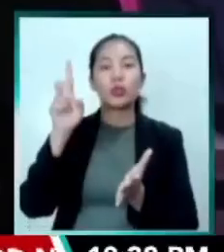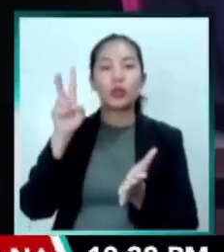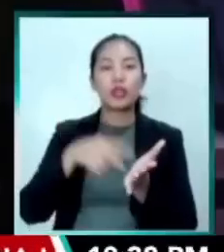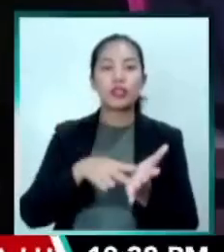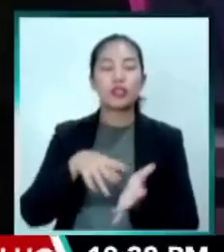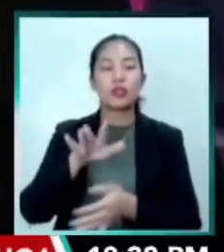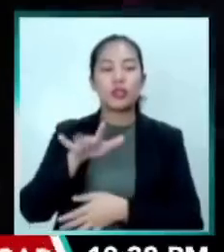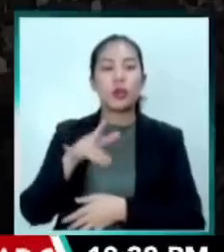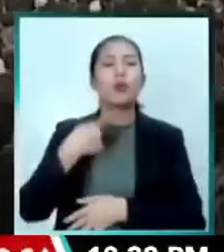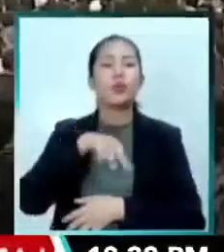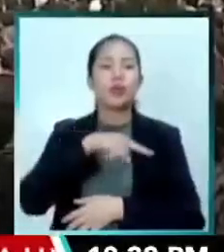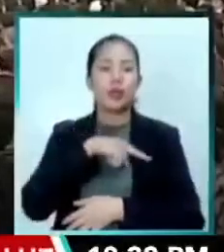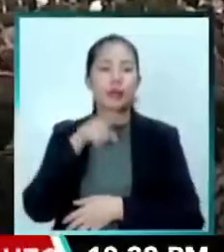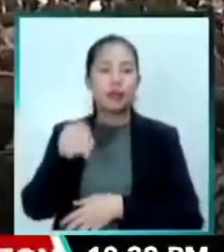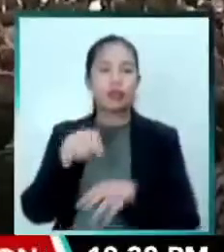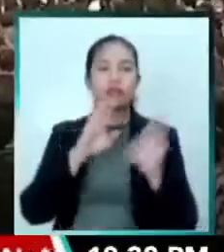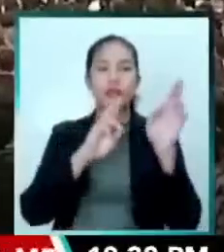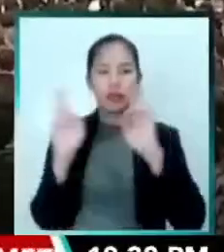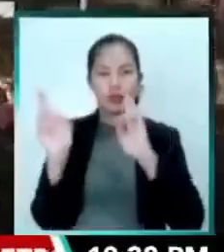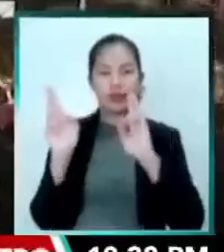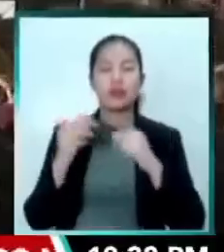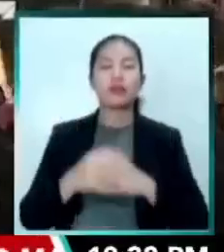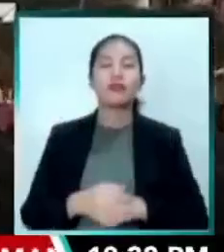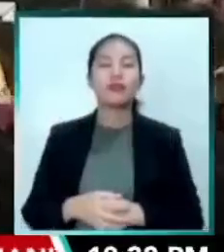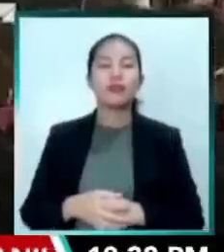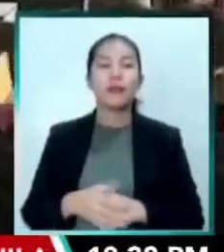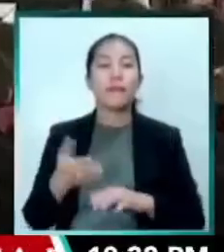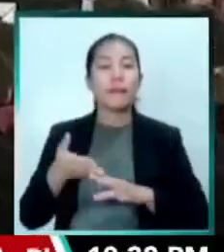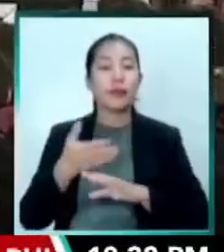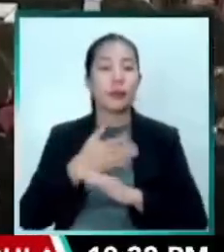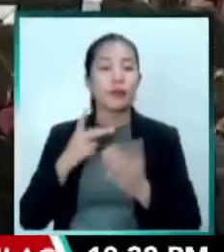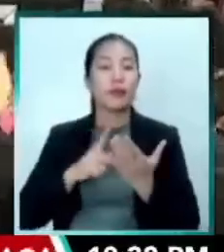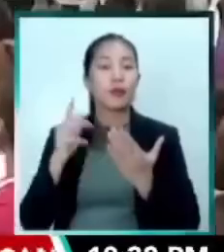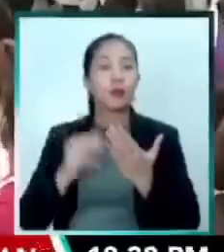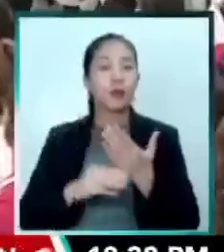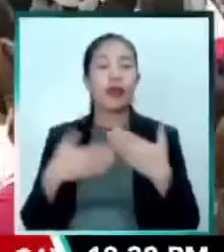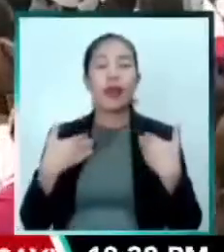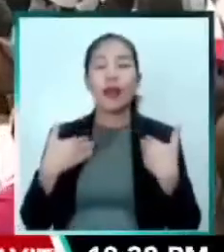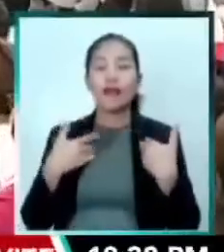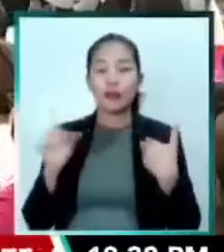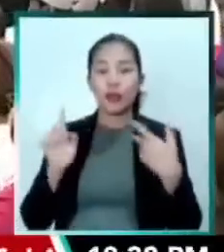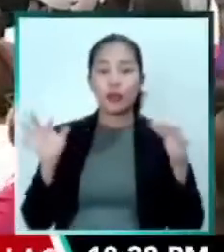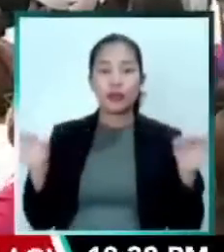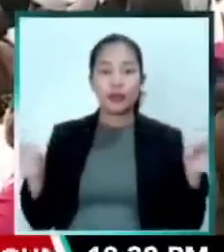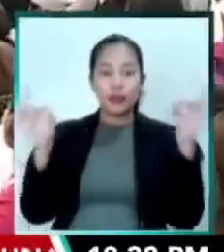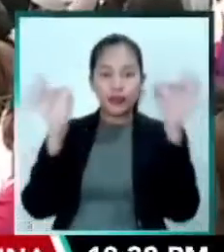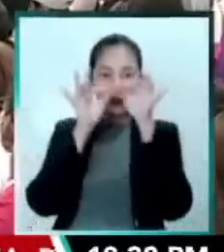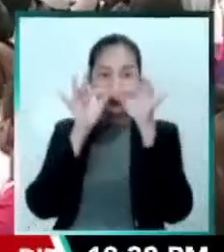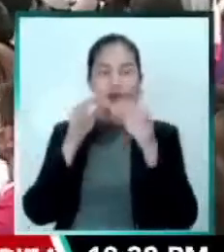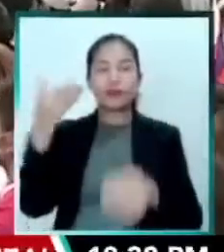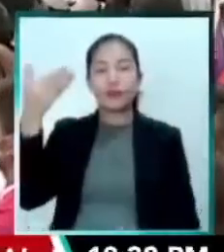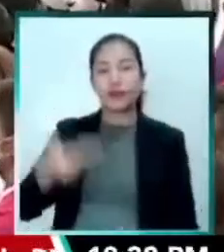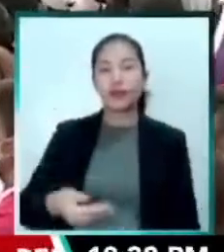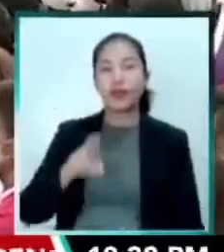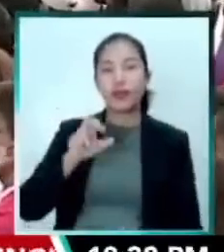tayo. Bago ang programa, nagkaroon ng isang misa. Rafi Tima, GMA News.